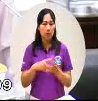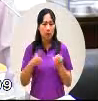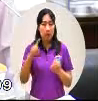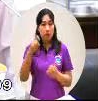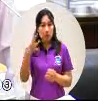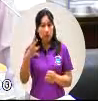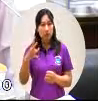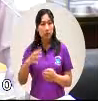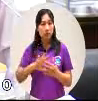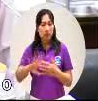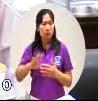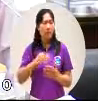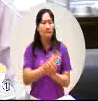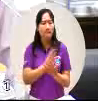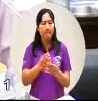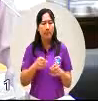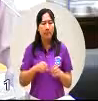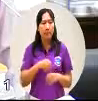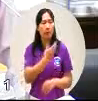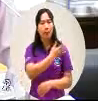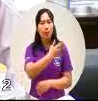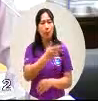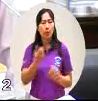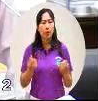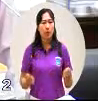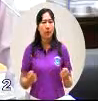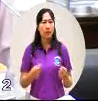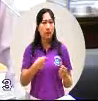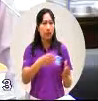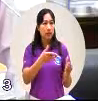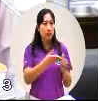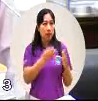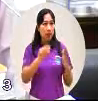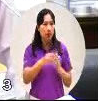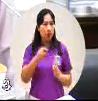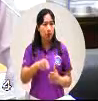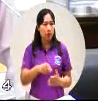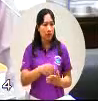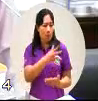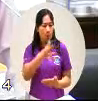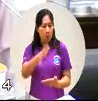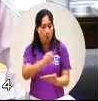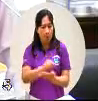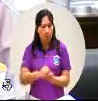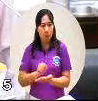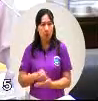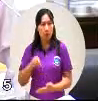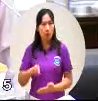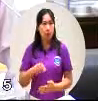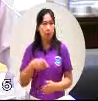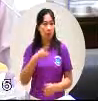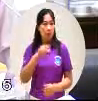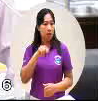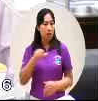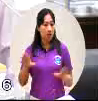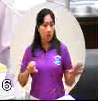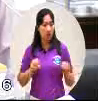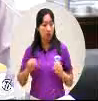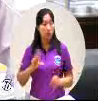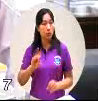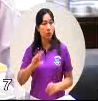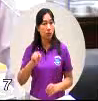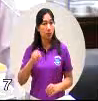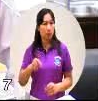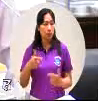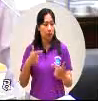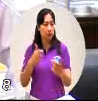群，希望在教育局里面能够调查一下哪一个有师资的配合那个区块。